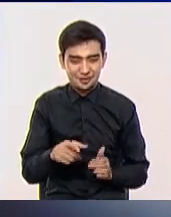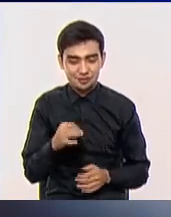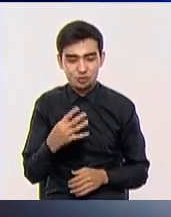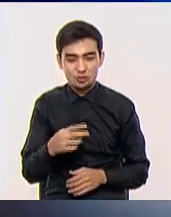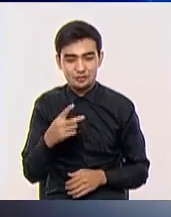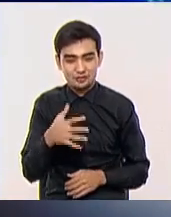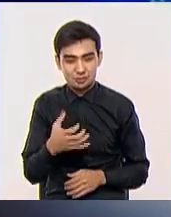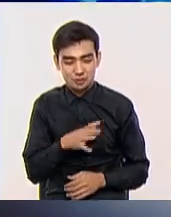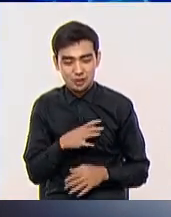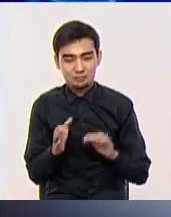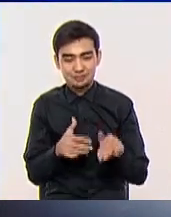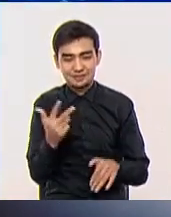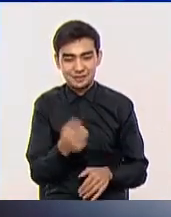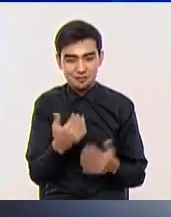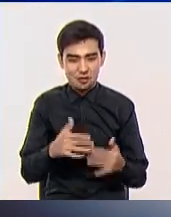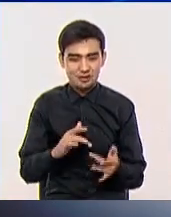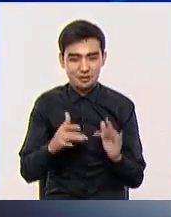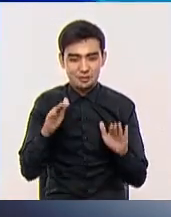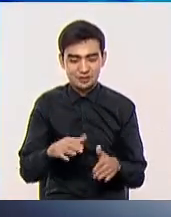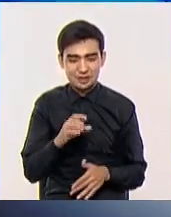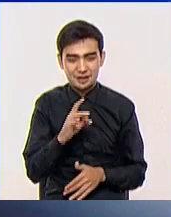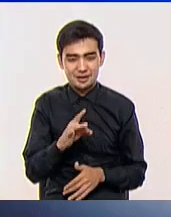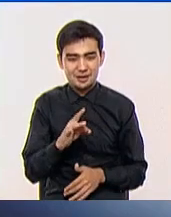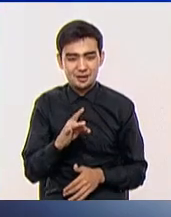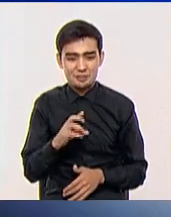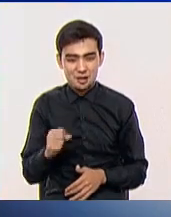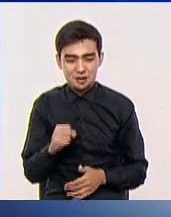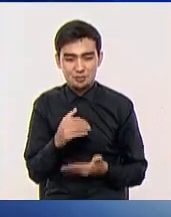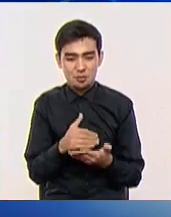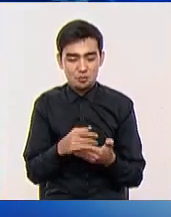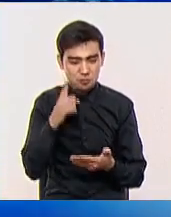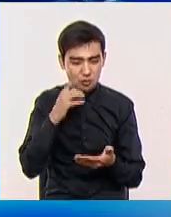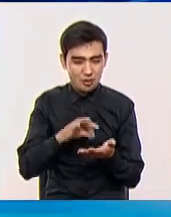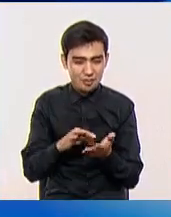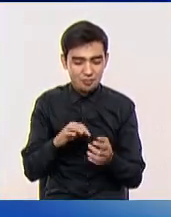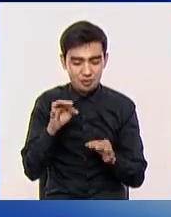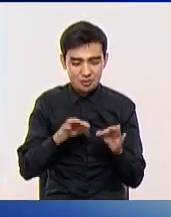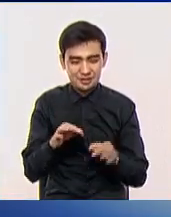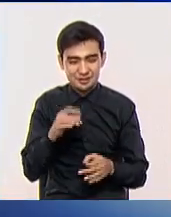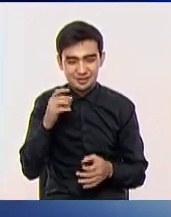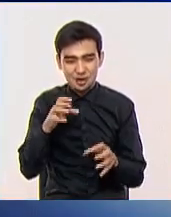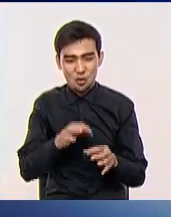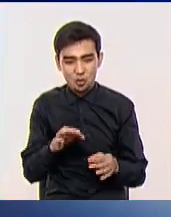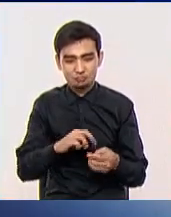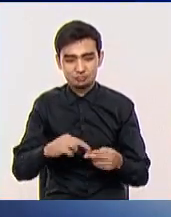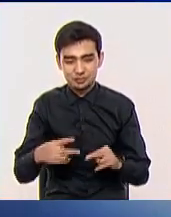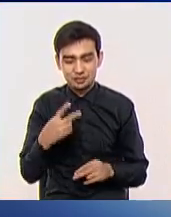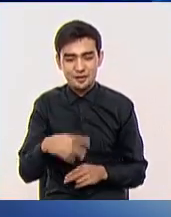И вот спустя 3 недели на сайте открытых НПА появился проект закона о республиканском бюджете на